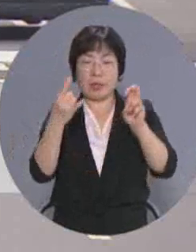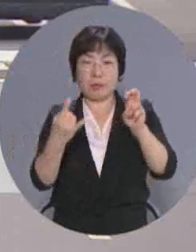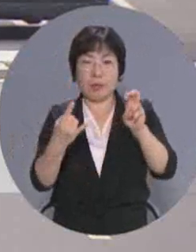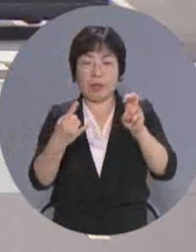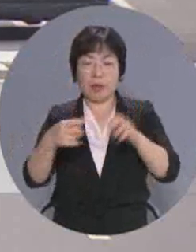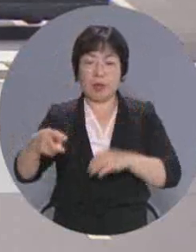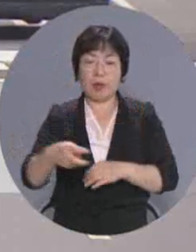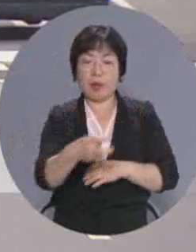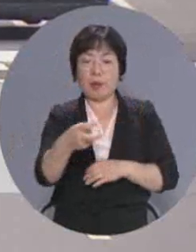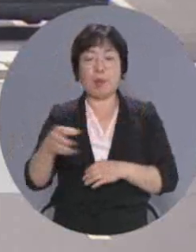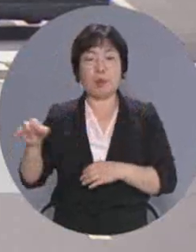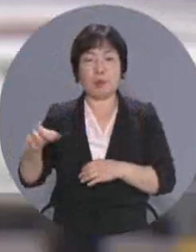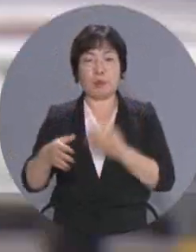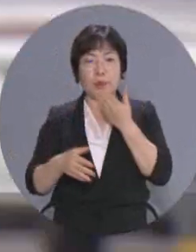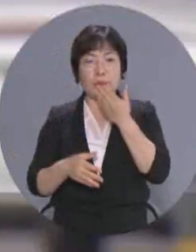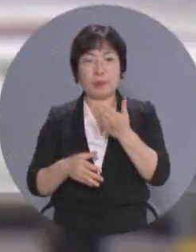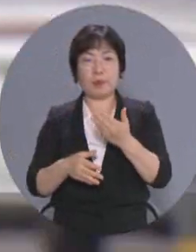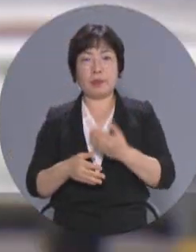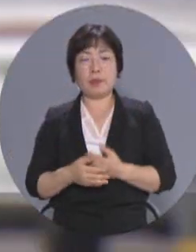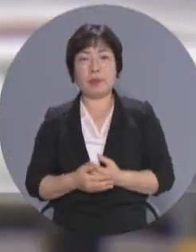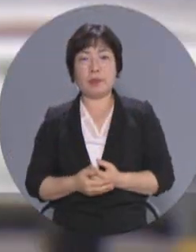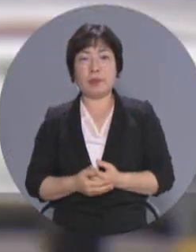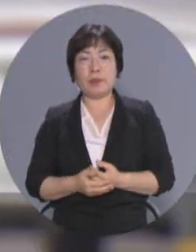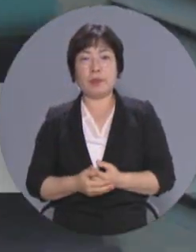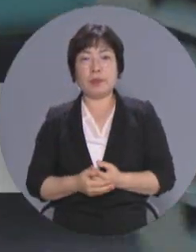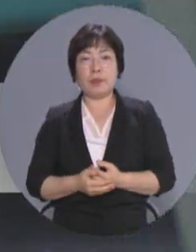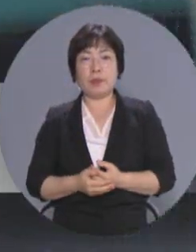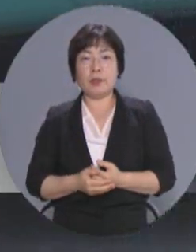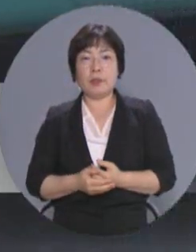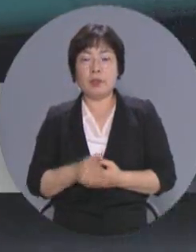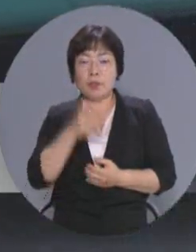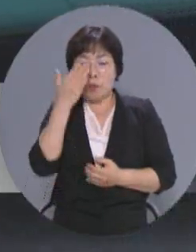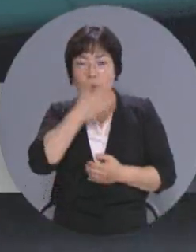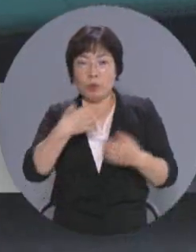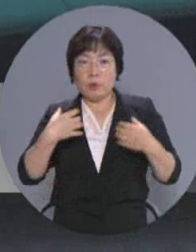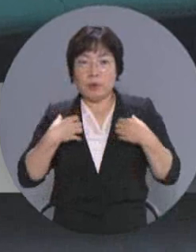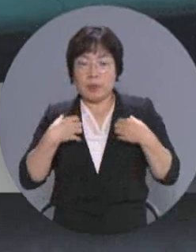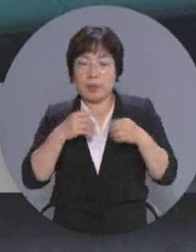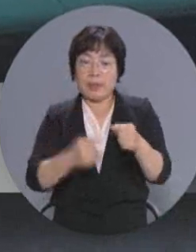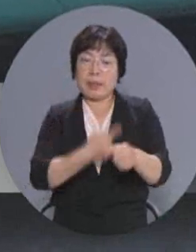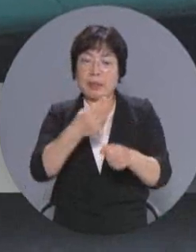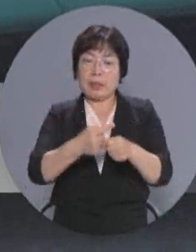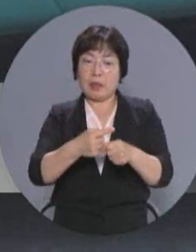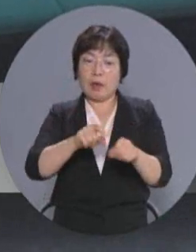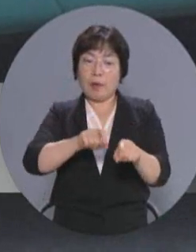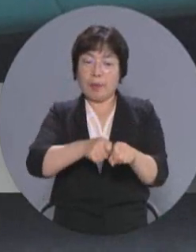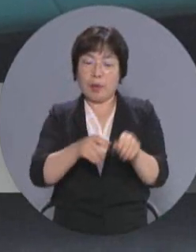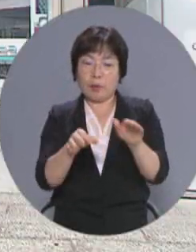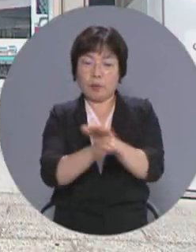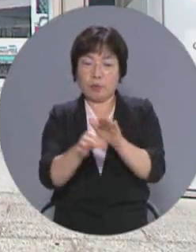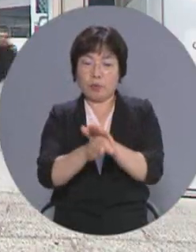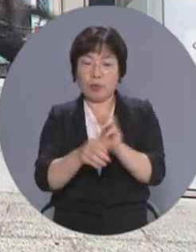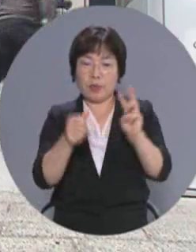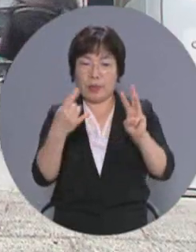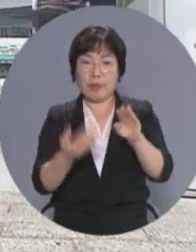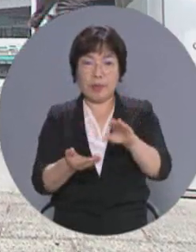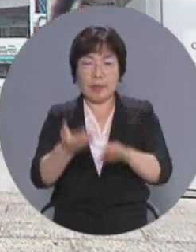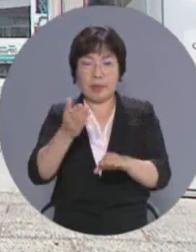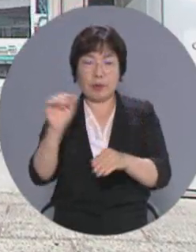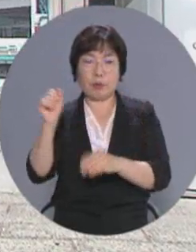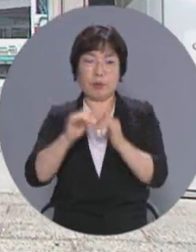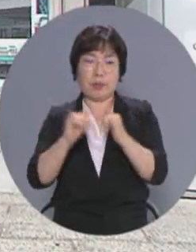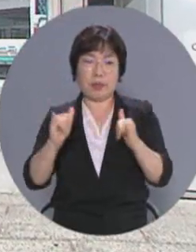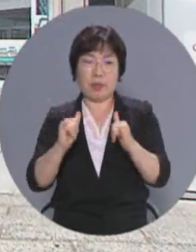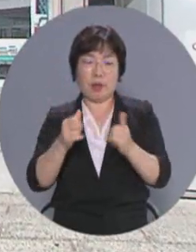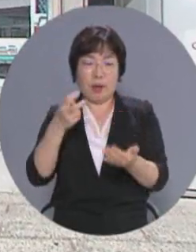시내 버스를 무료로 이용할 수 있습니다 이와 함께 여수시는 1년 동안 세 번의 과태료를 받은 버스 운전 기사가